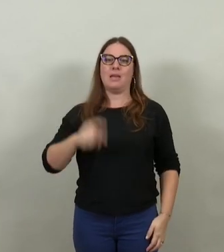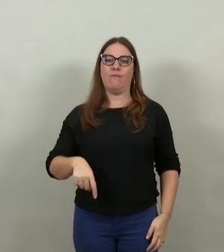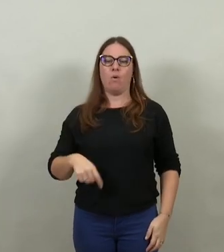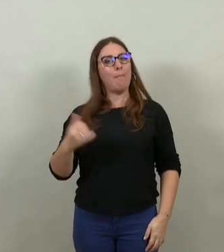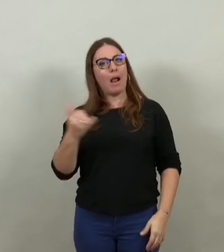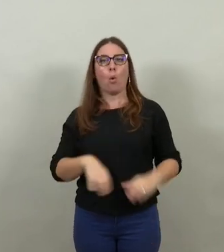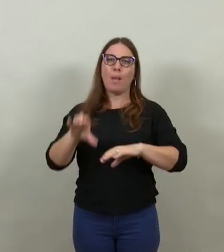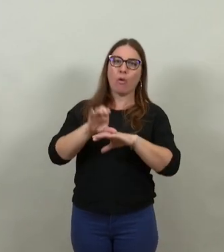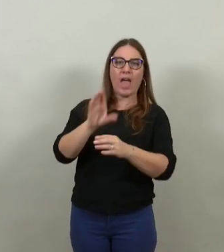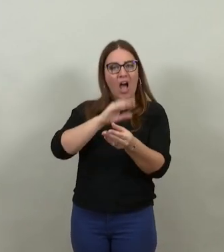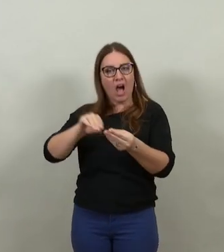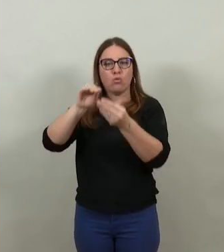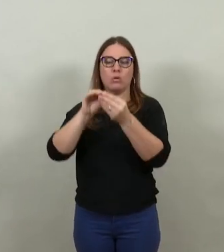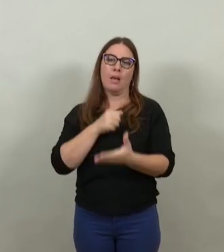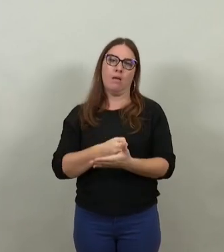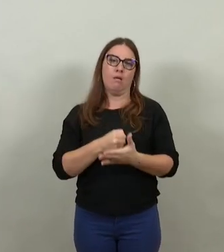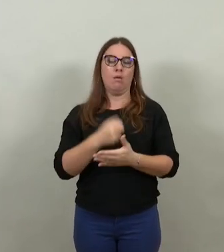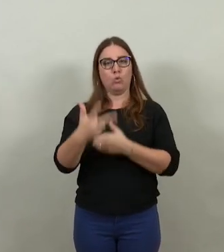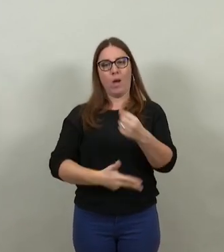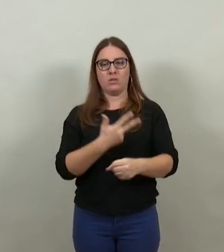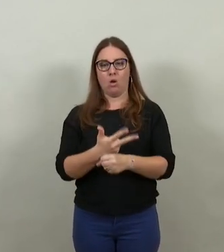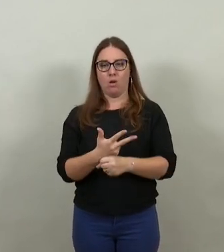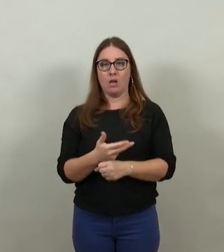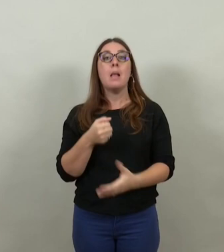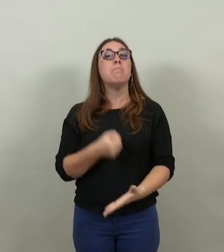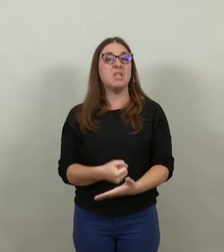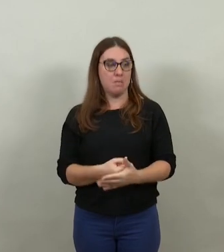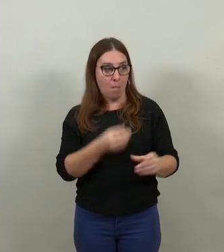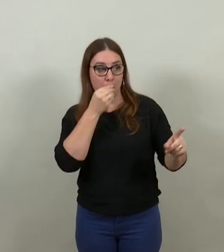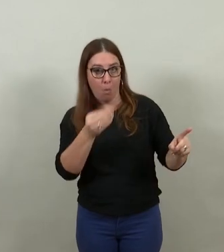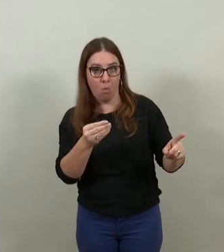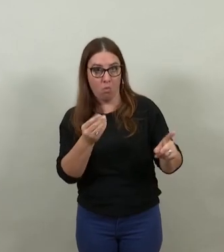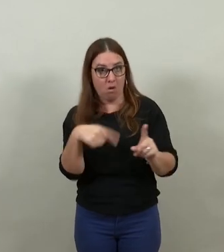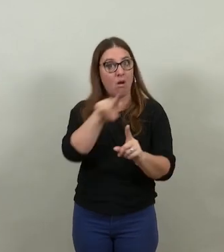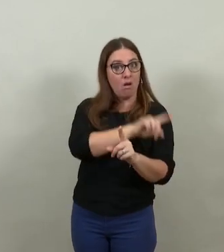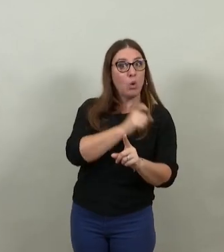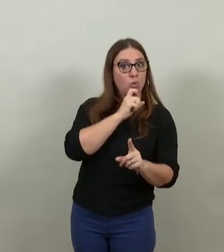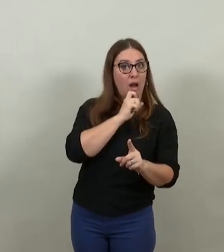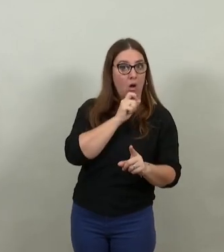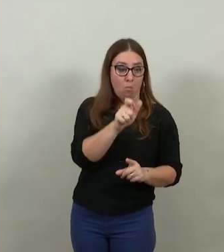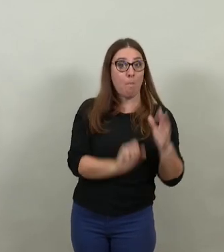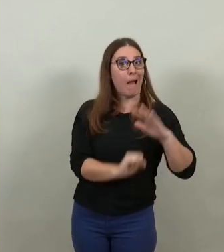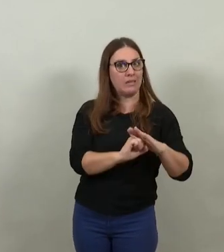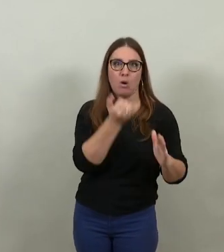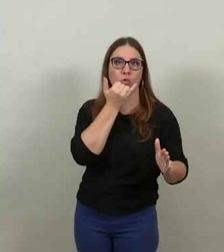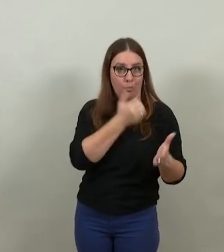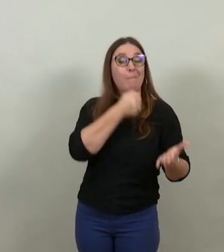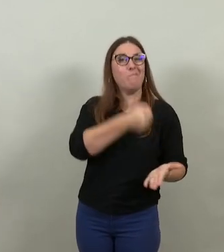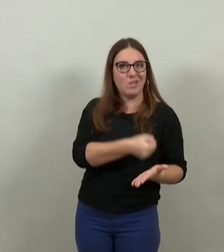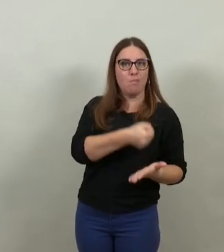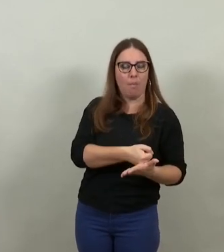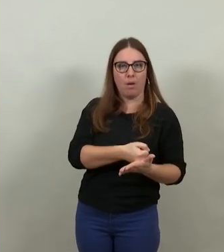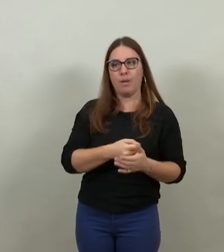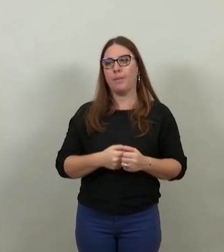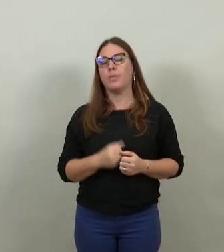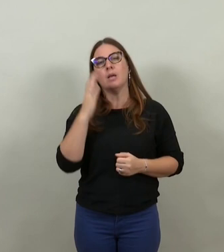complémentaire pour une durée minimum de 3 ans là le minimum est juste il faudra juste corriger dans le texte initial à l'encontre de